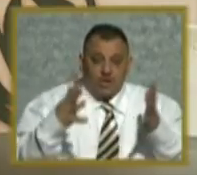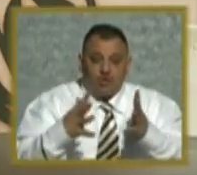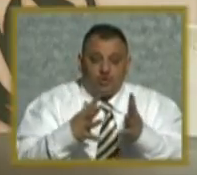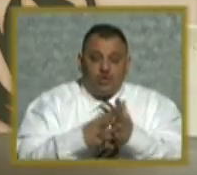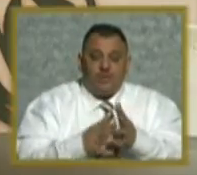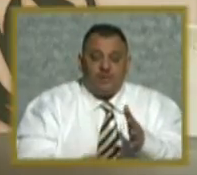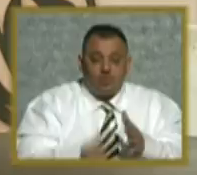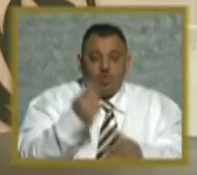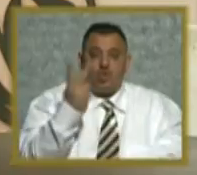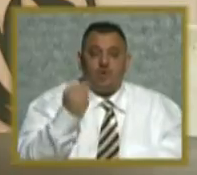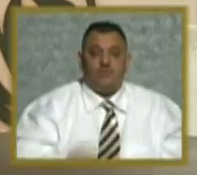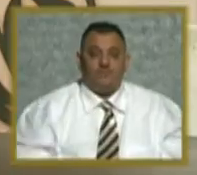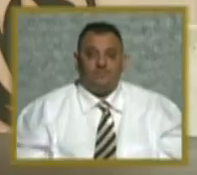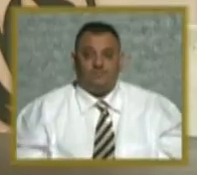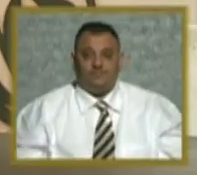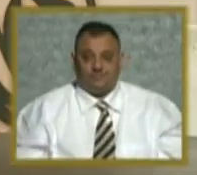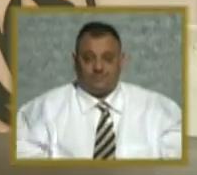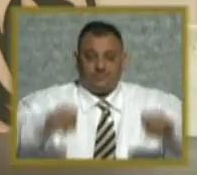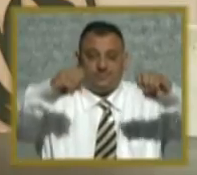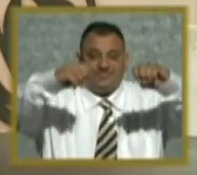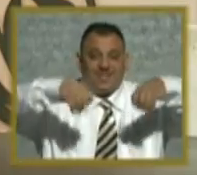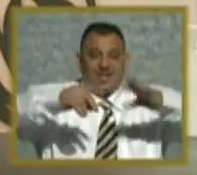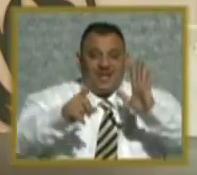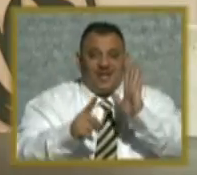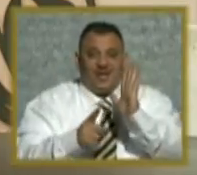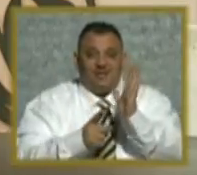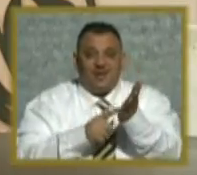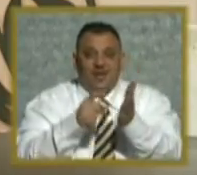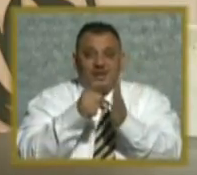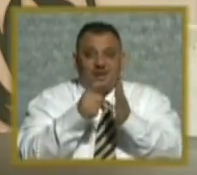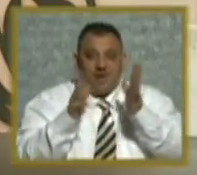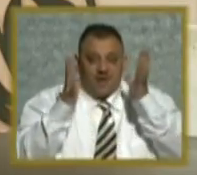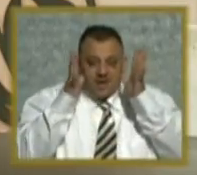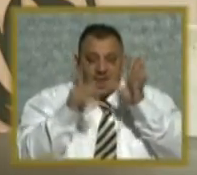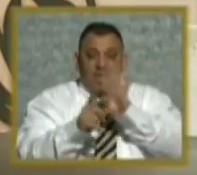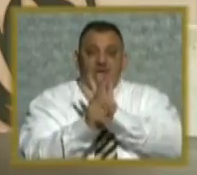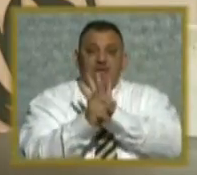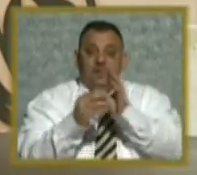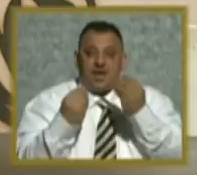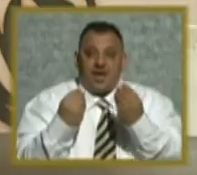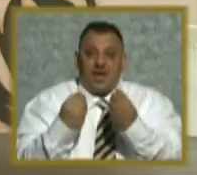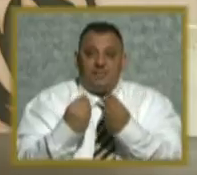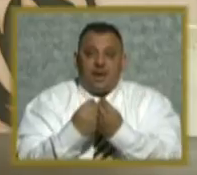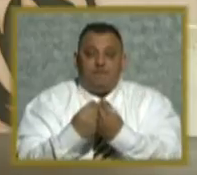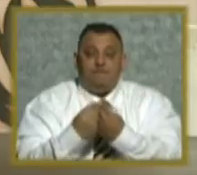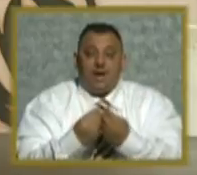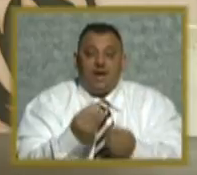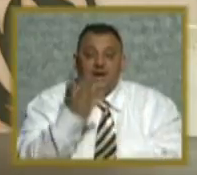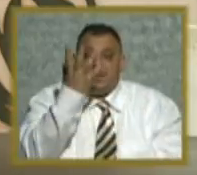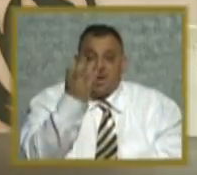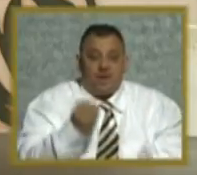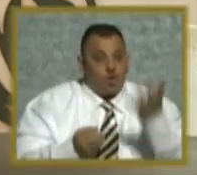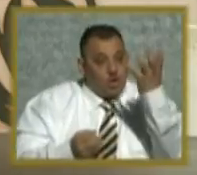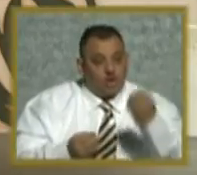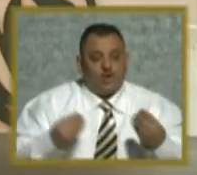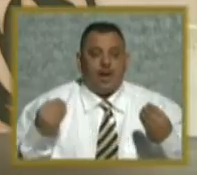في السفر. فيا أخ علي بارك الله فيك، المشروع أنك تصلي معهم، تجمع معهم المغرب والعشاء مع الإمام